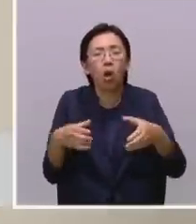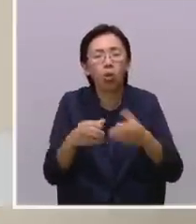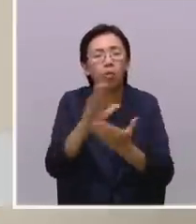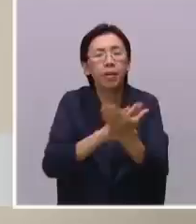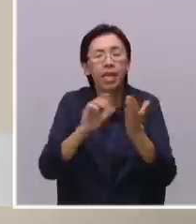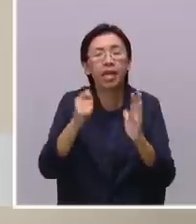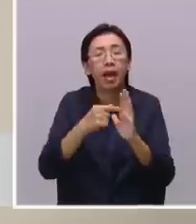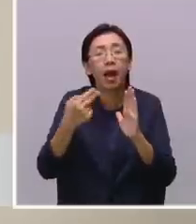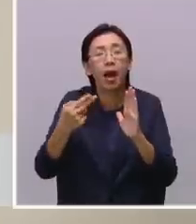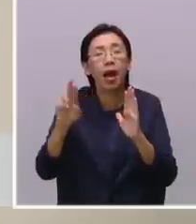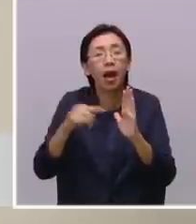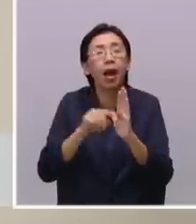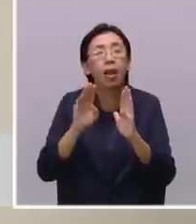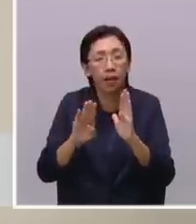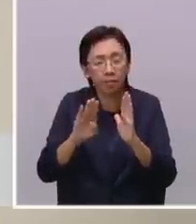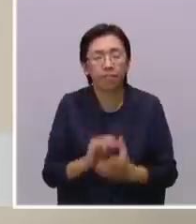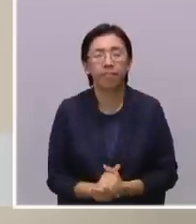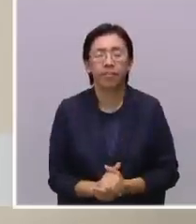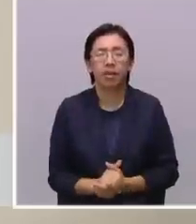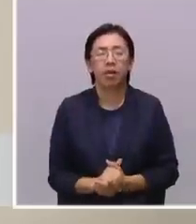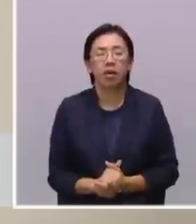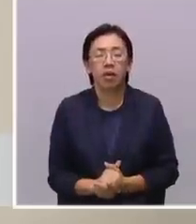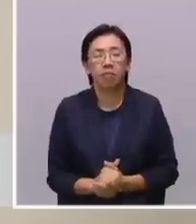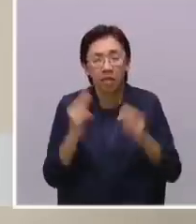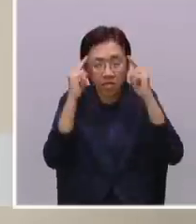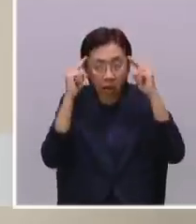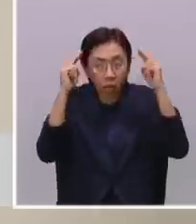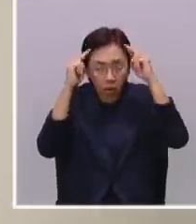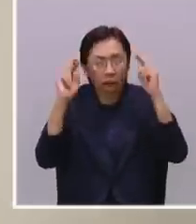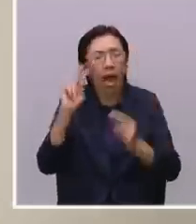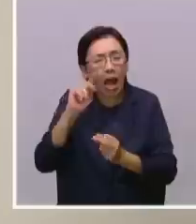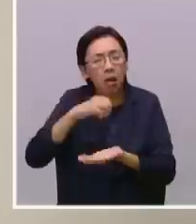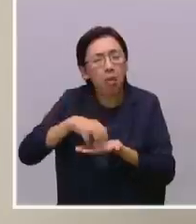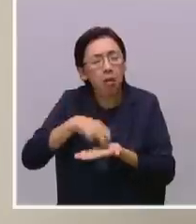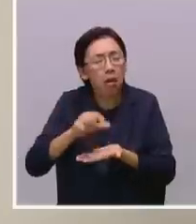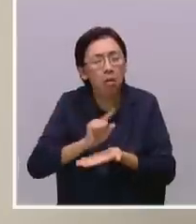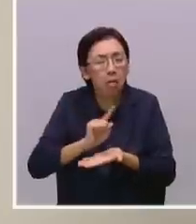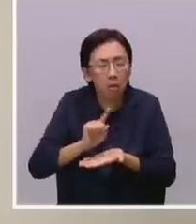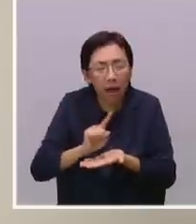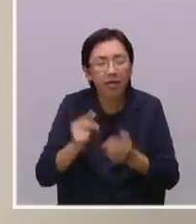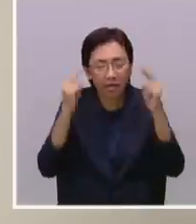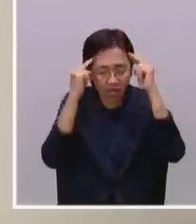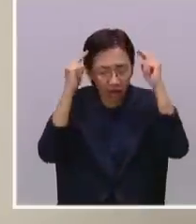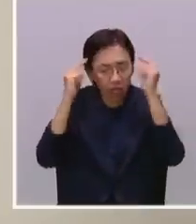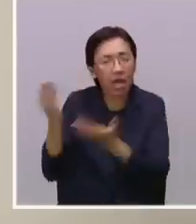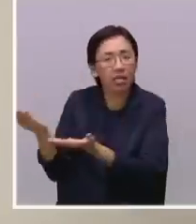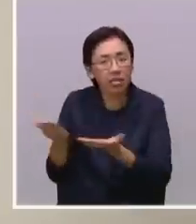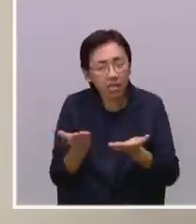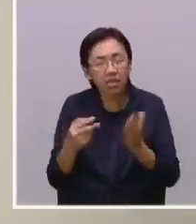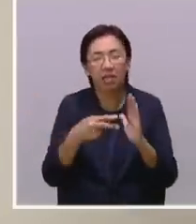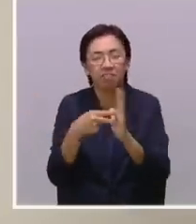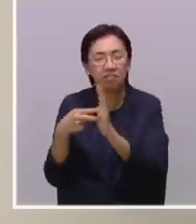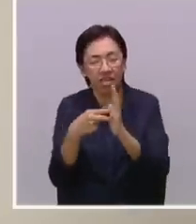คะแล้วก็มีรายงานค่ะจากแหล่งข่าววงในของซาอุดิอาระเบียเองว่าซาอุดิอาระเบียจะเชิญซีเรียนะคะ